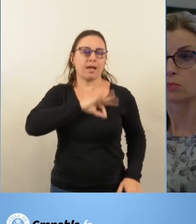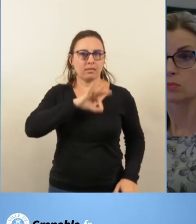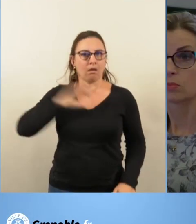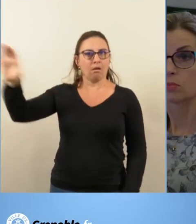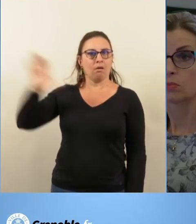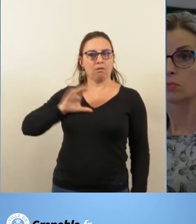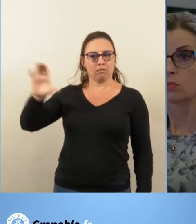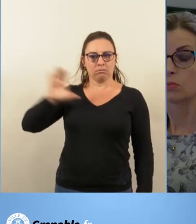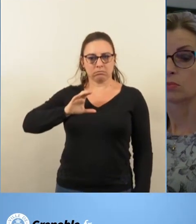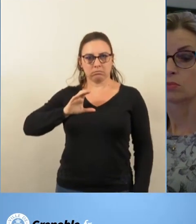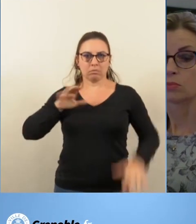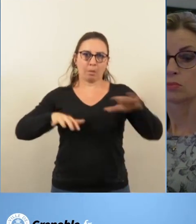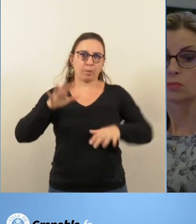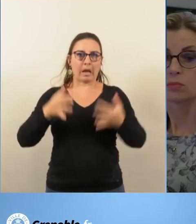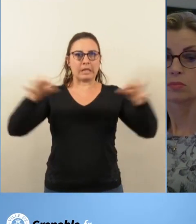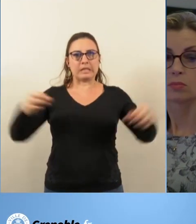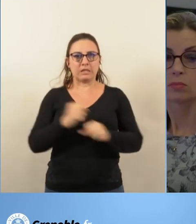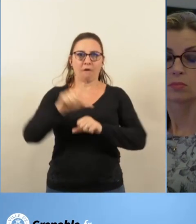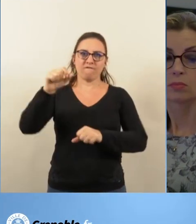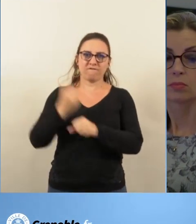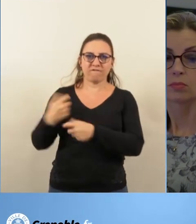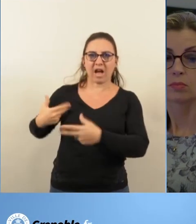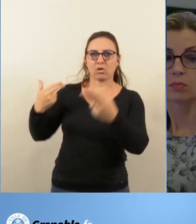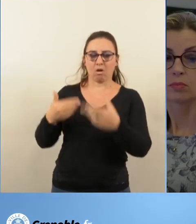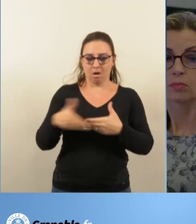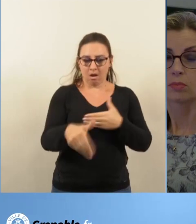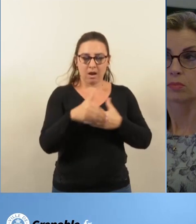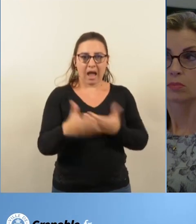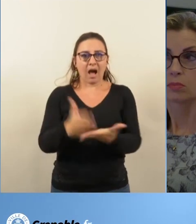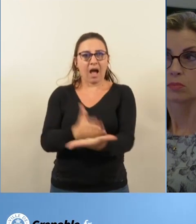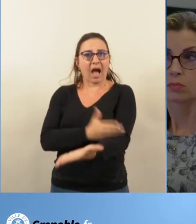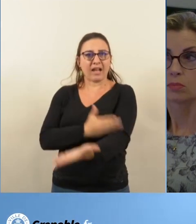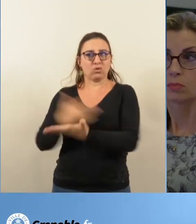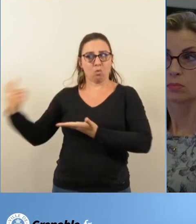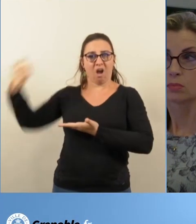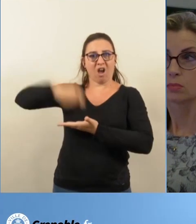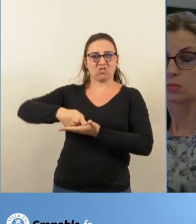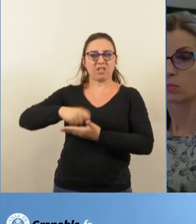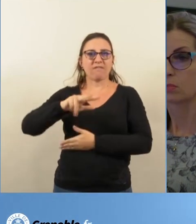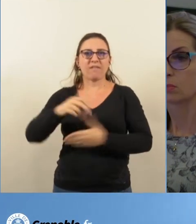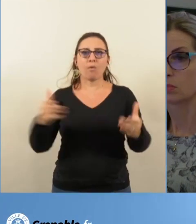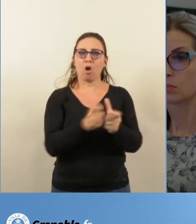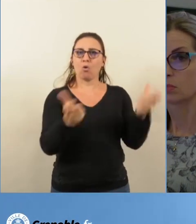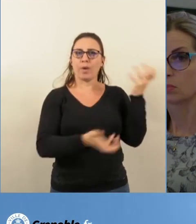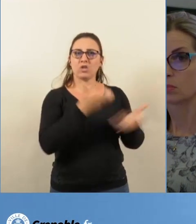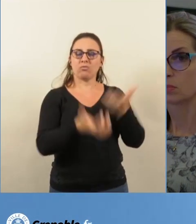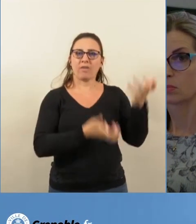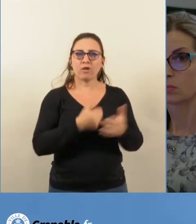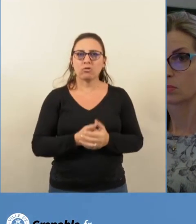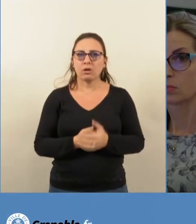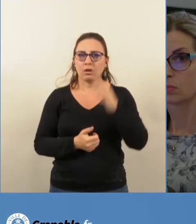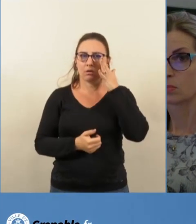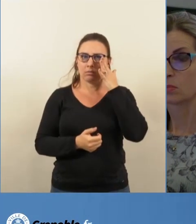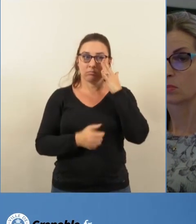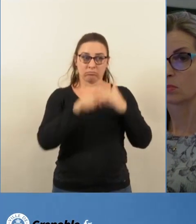une dizaine ou une vingtaine d'années elle va vous acheter les actions de de la compagnie de chauffage qui rentre